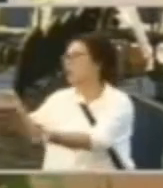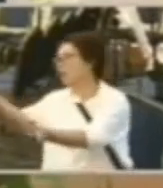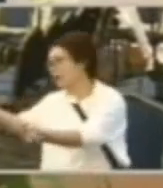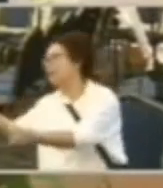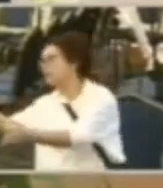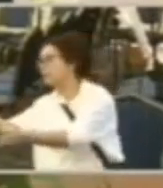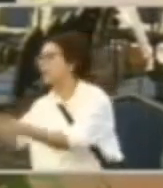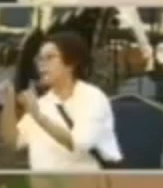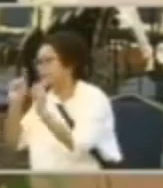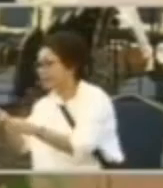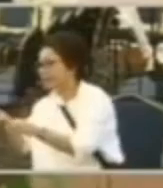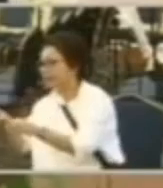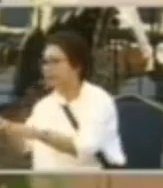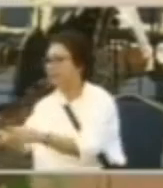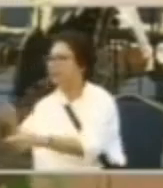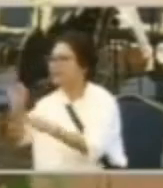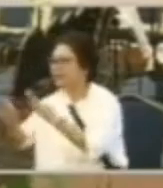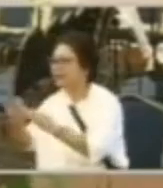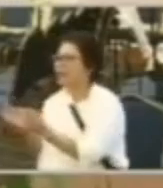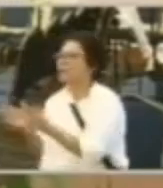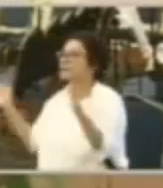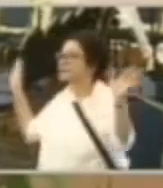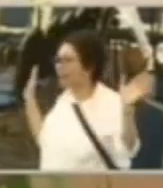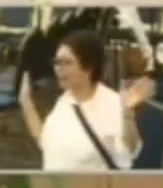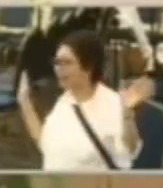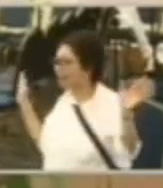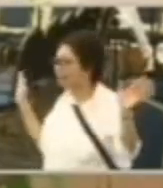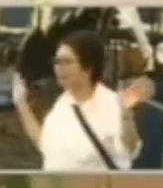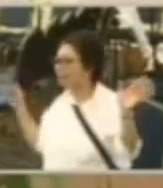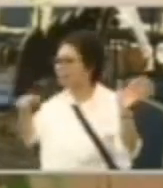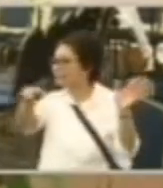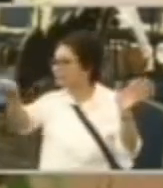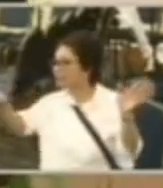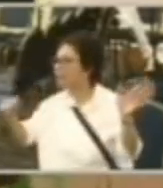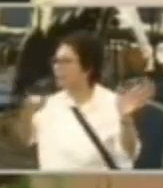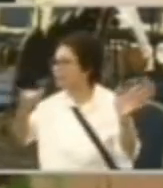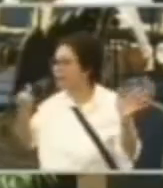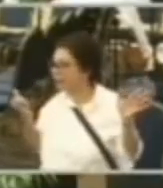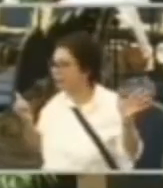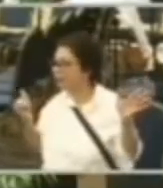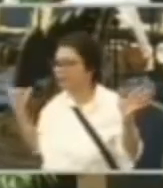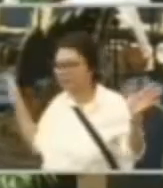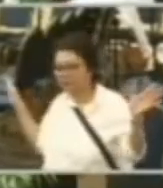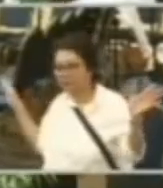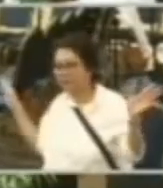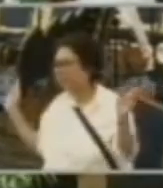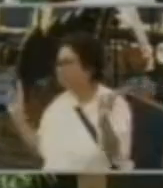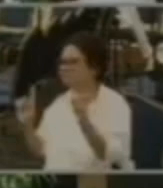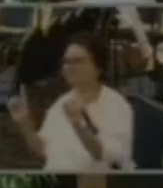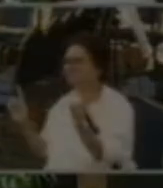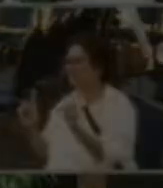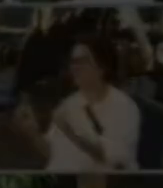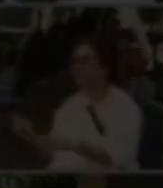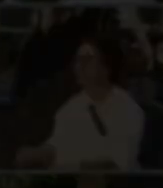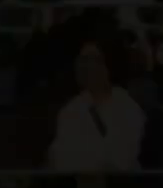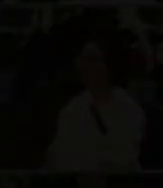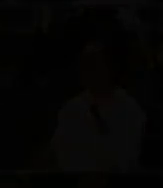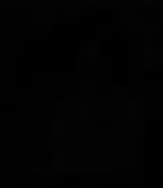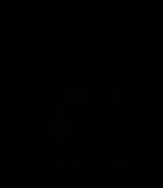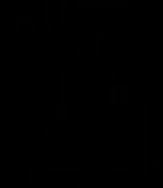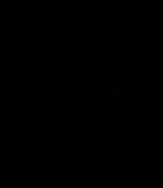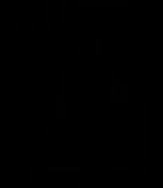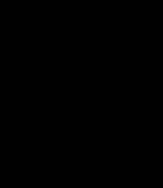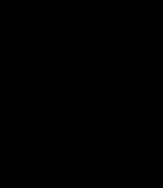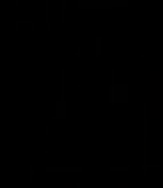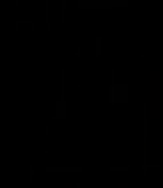berkorban. Semoga mendukung apa yang dikatakan Bruder. Iya.